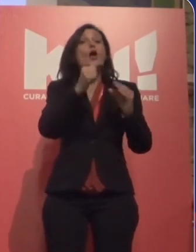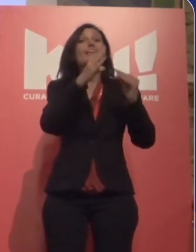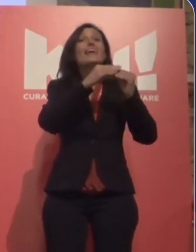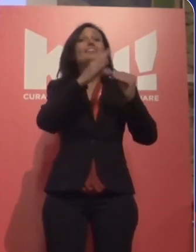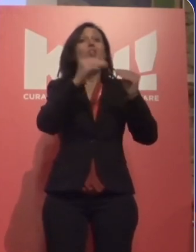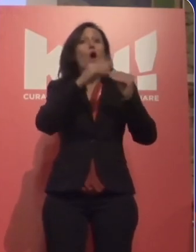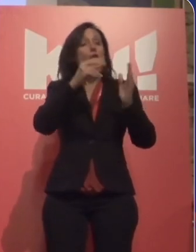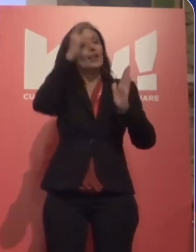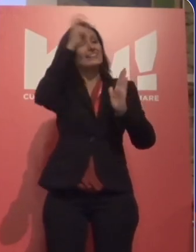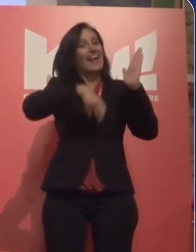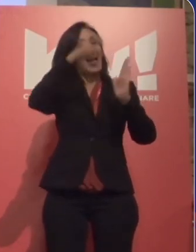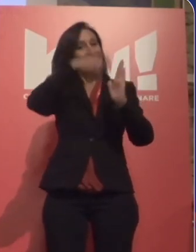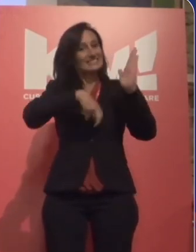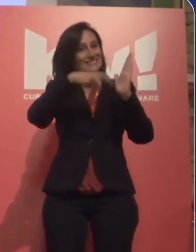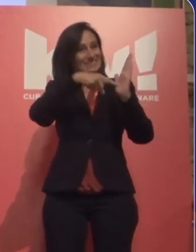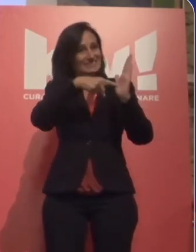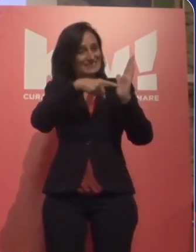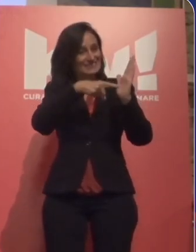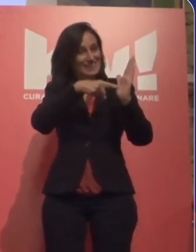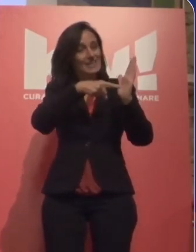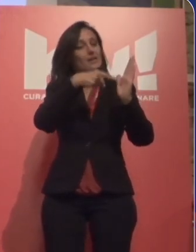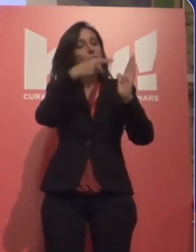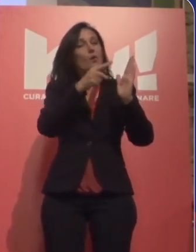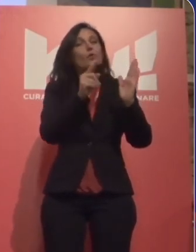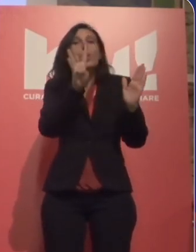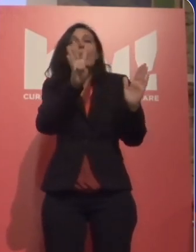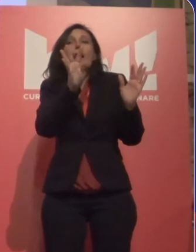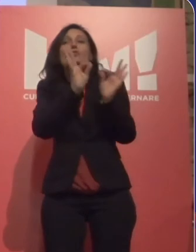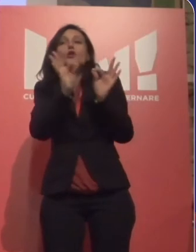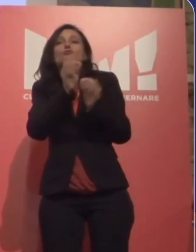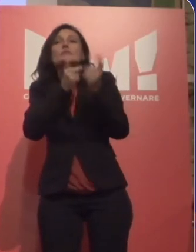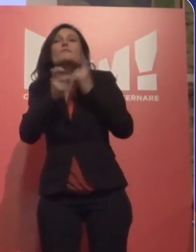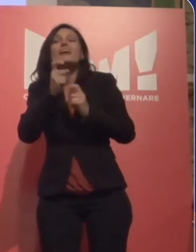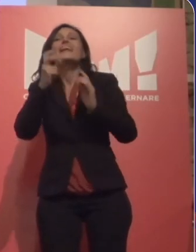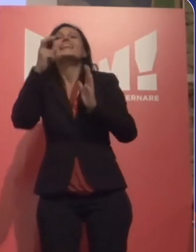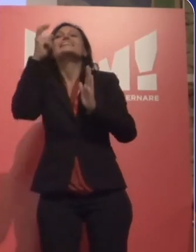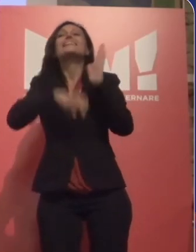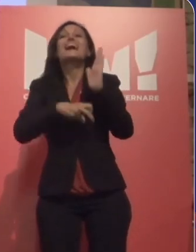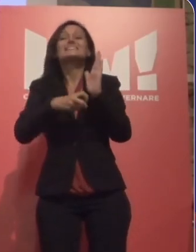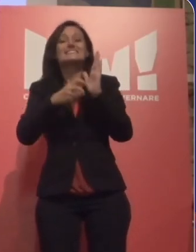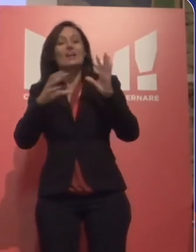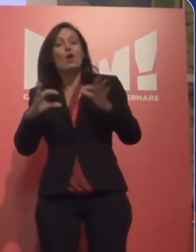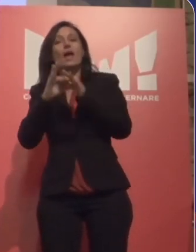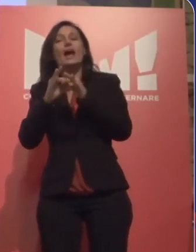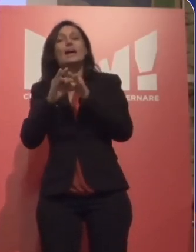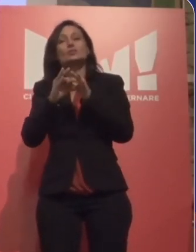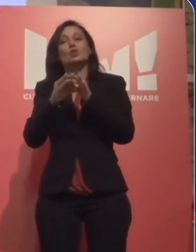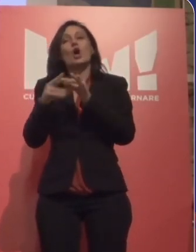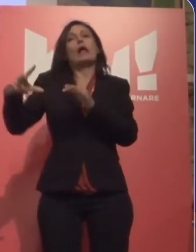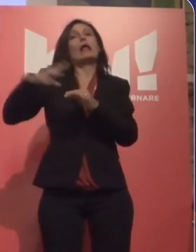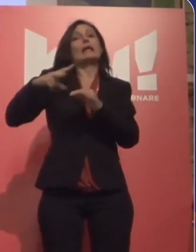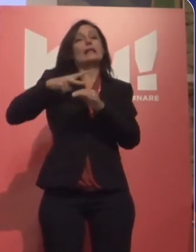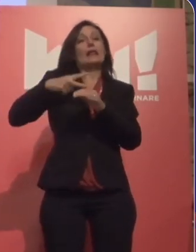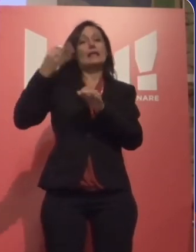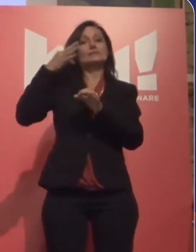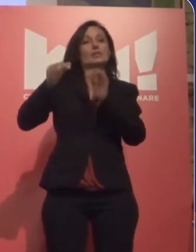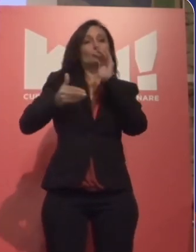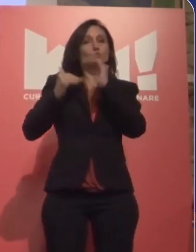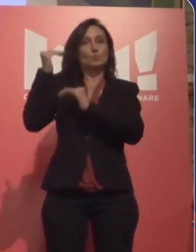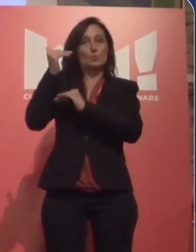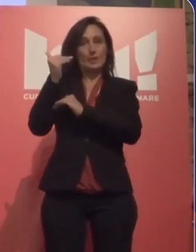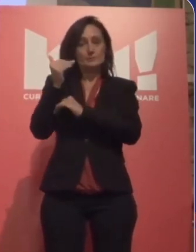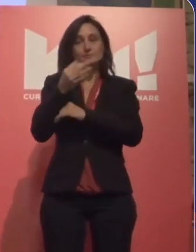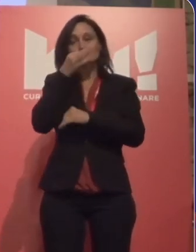provengono da tasse sulla ricchezza i super ricchi sfuggono fino al 30 per cento del loro debito fiscale